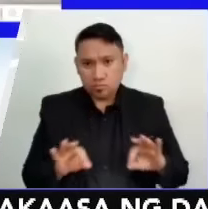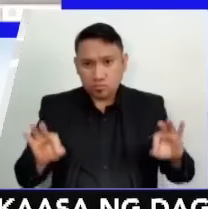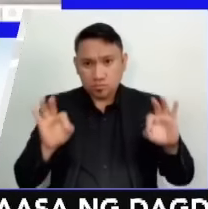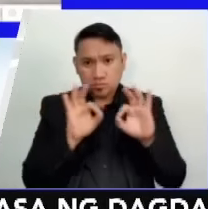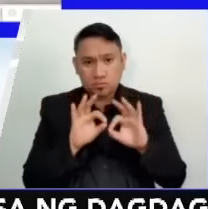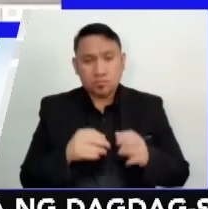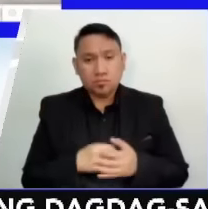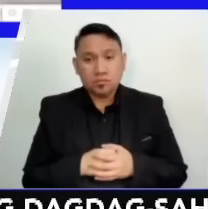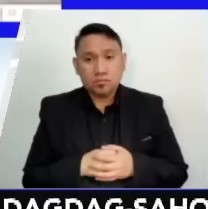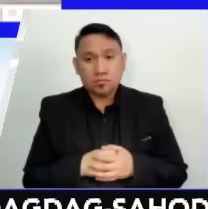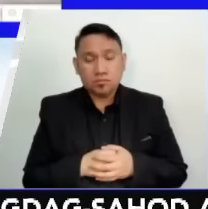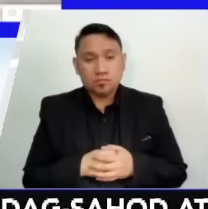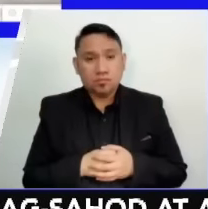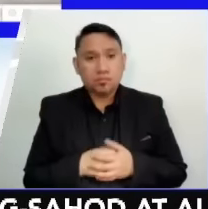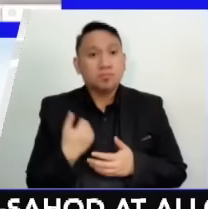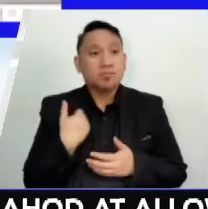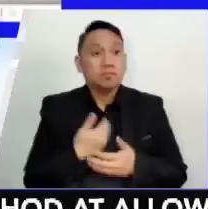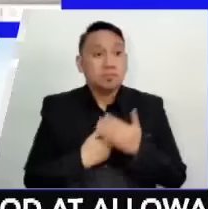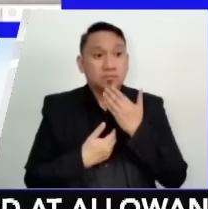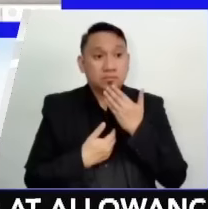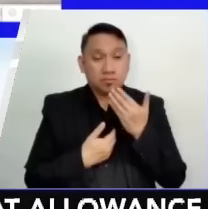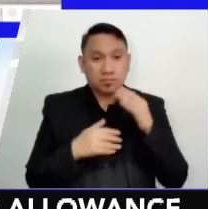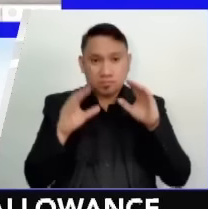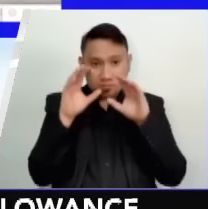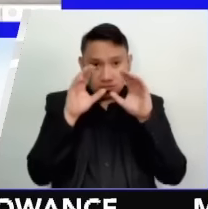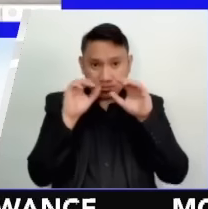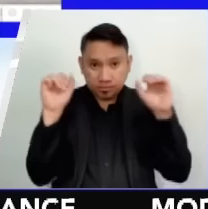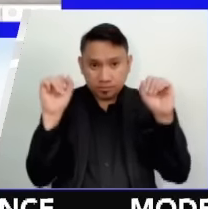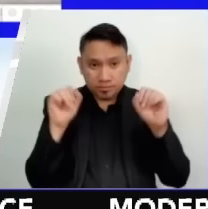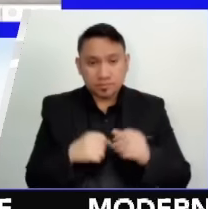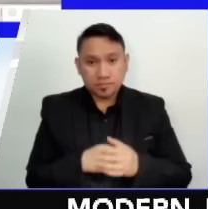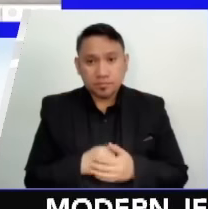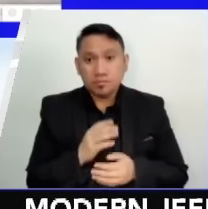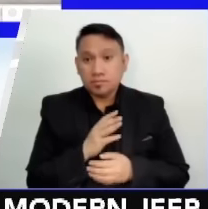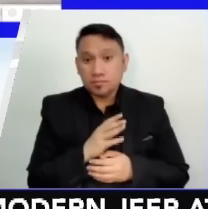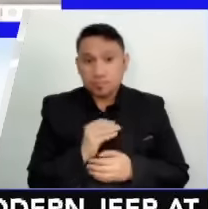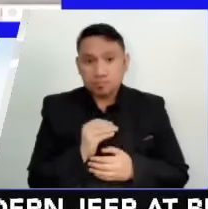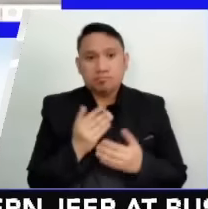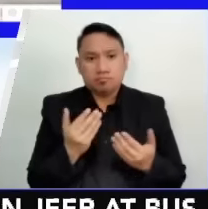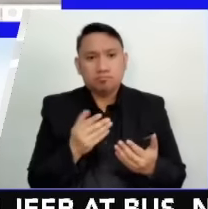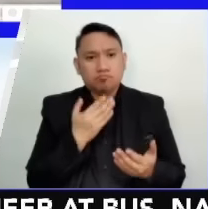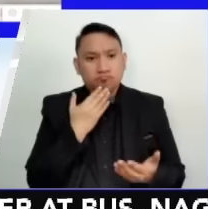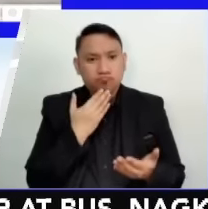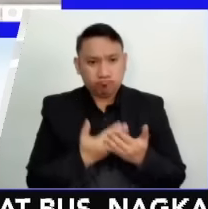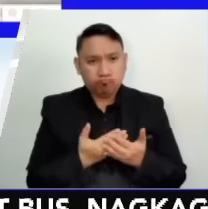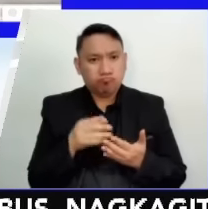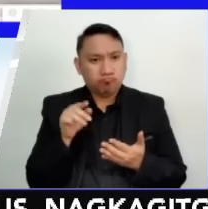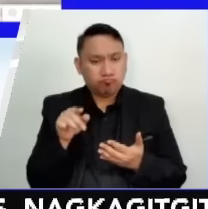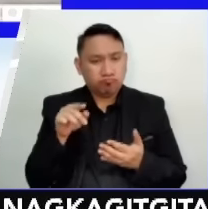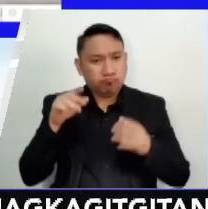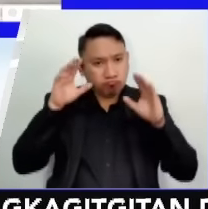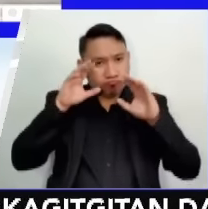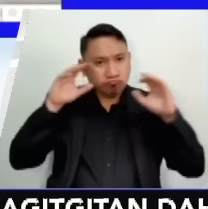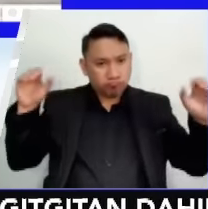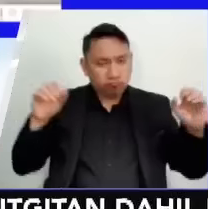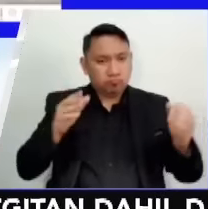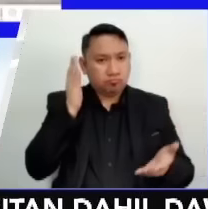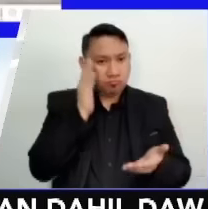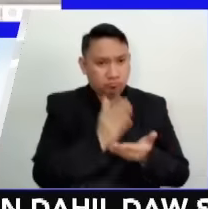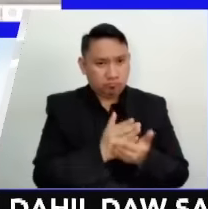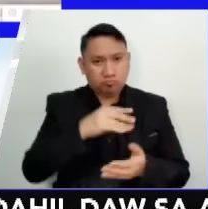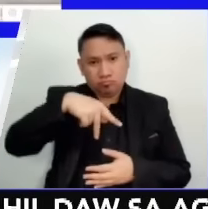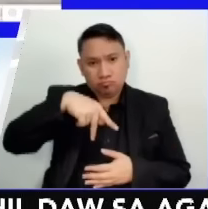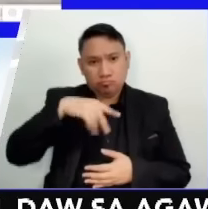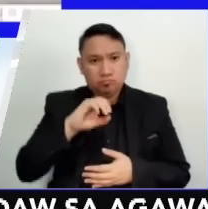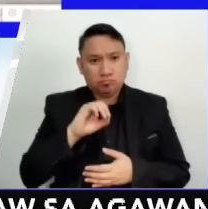nagpapasalamat ako sa ating pangulo at ah sa wakas Binan niya na ang Pogo sa ating bansa Ah nakita